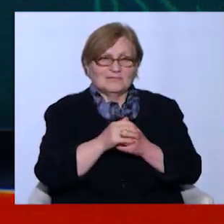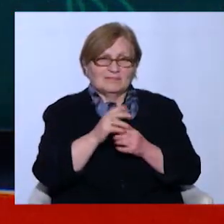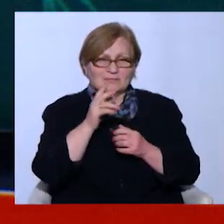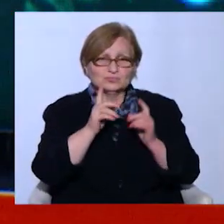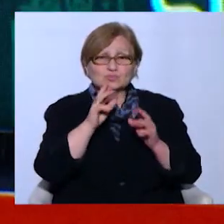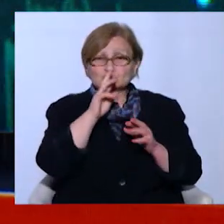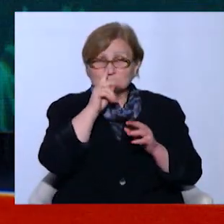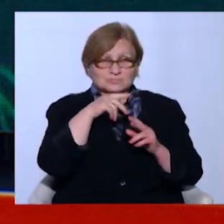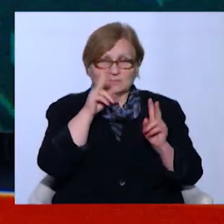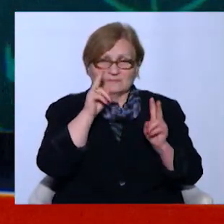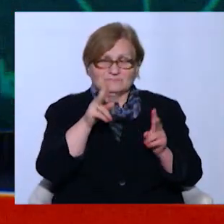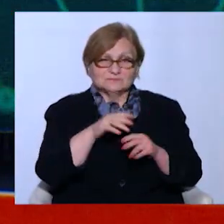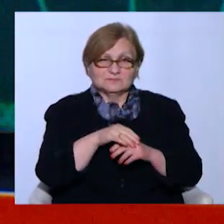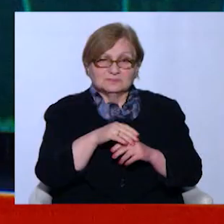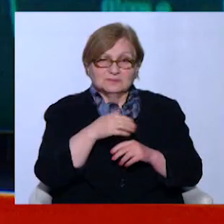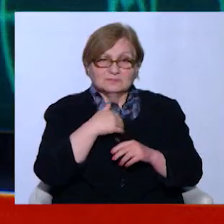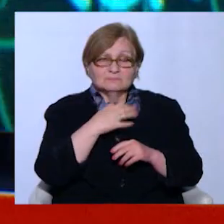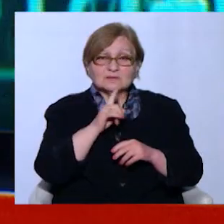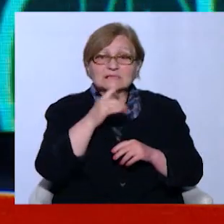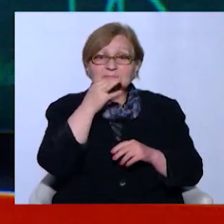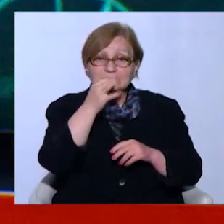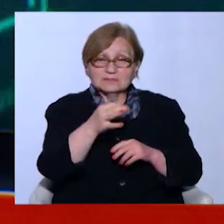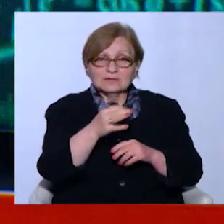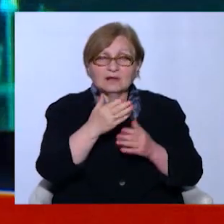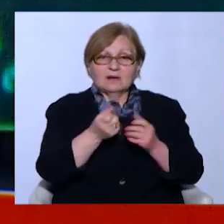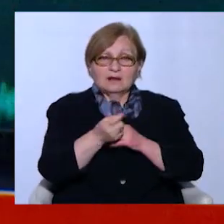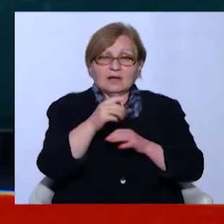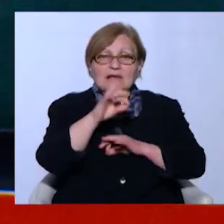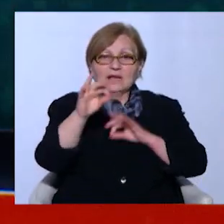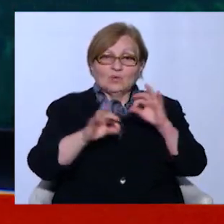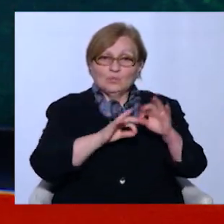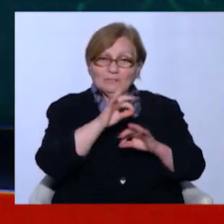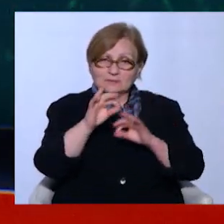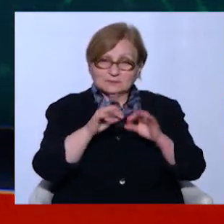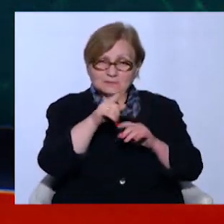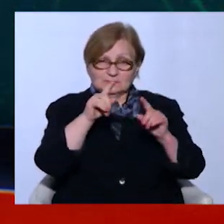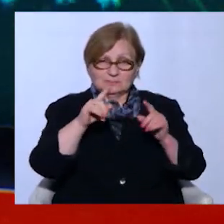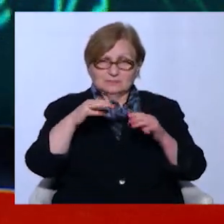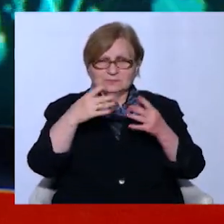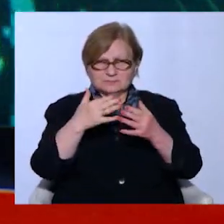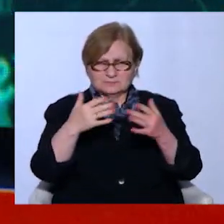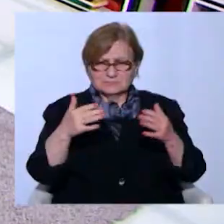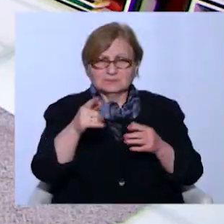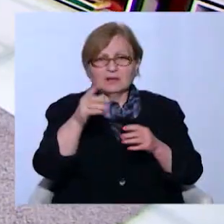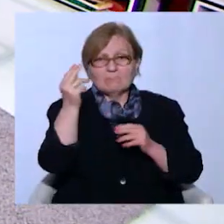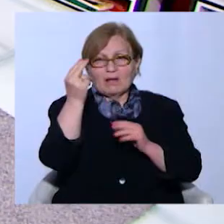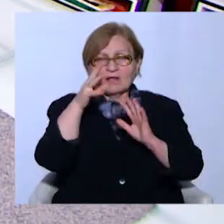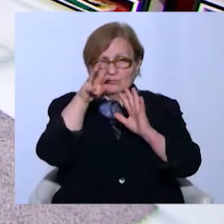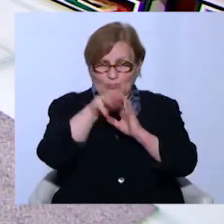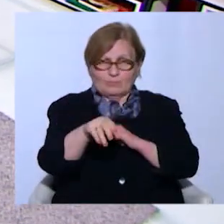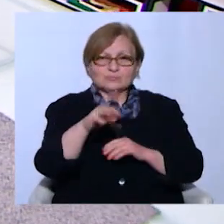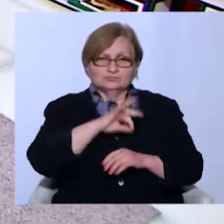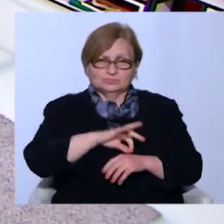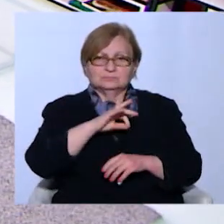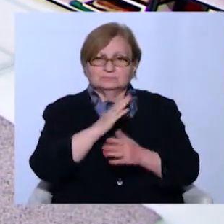შედარებით. ამიტომ მინდოდა მეთქვა, რომ გეომეტრიული ობიექტები ასევე ძალიან მნიშვნელოვანია მხატვრებისთვის და აი განვითარდა ესეთი მიმდინარეობა